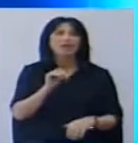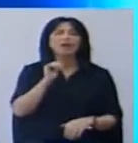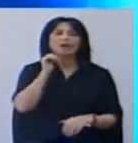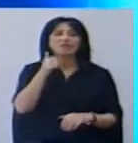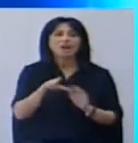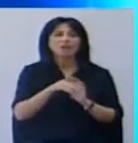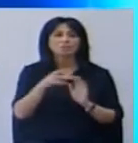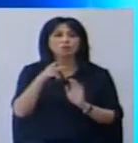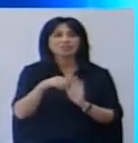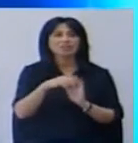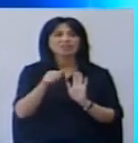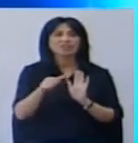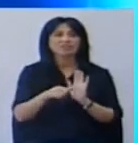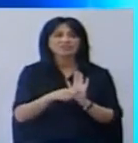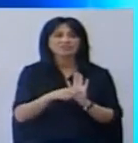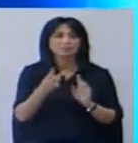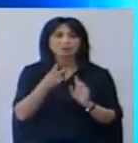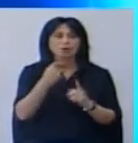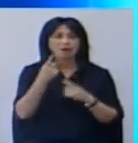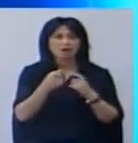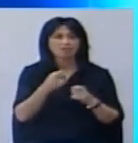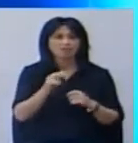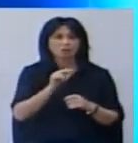ხვალ არჩევნები 2016-ს მეორე ახსნა ჩვენი კოლ